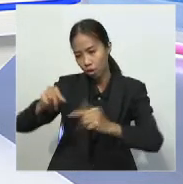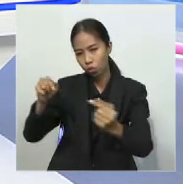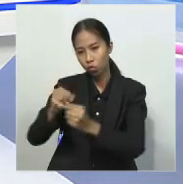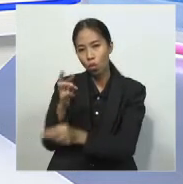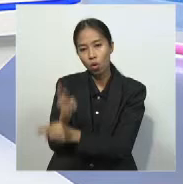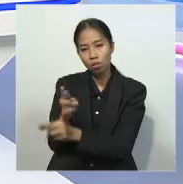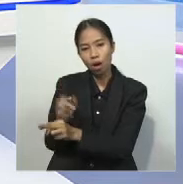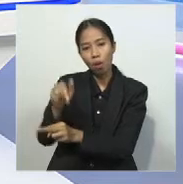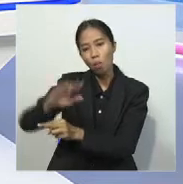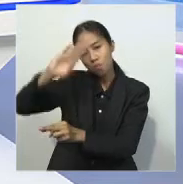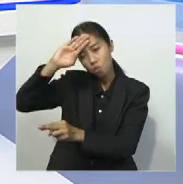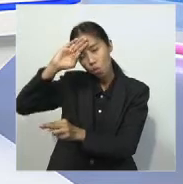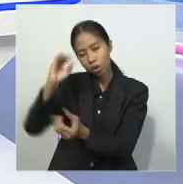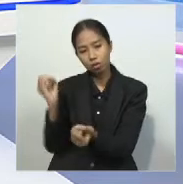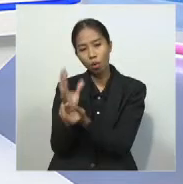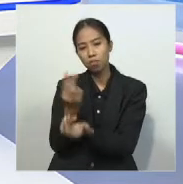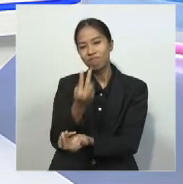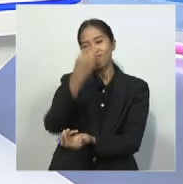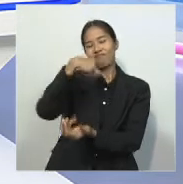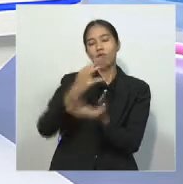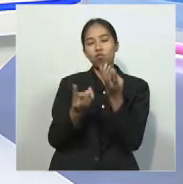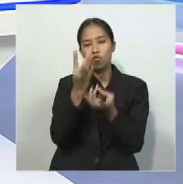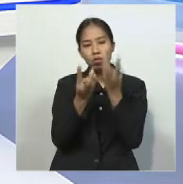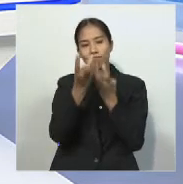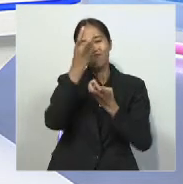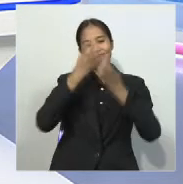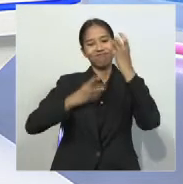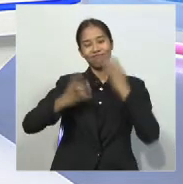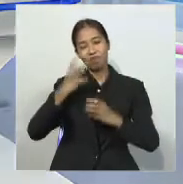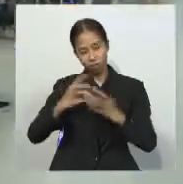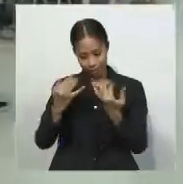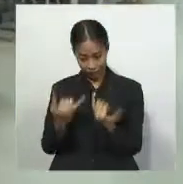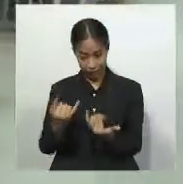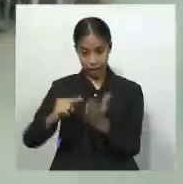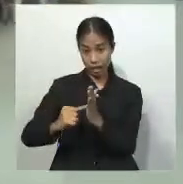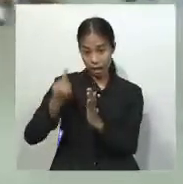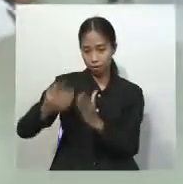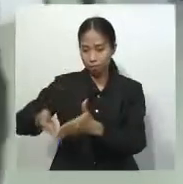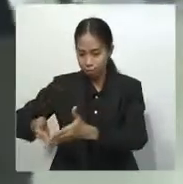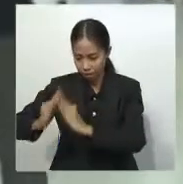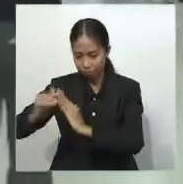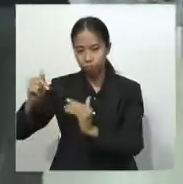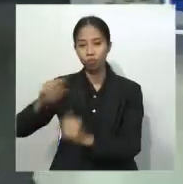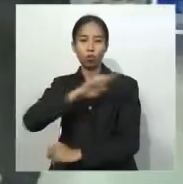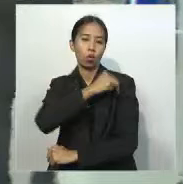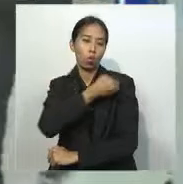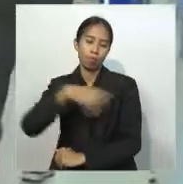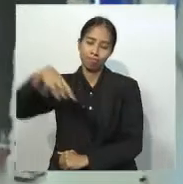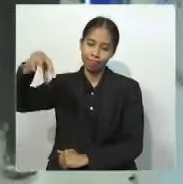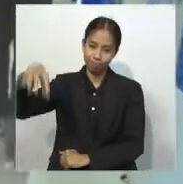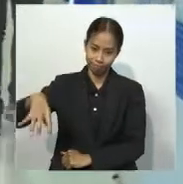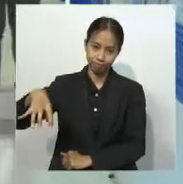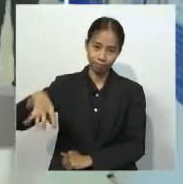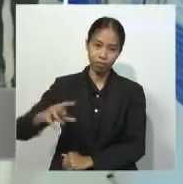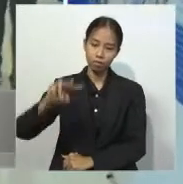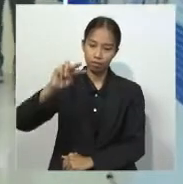ผลกระทบจากฝุ่นละอองโดยตรงค่ะโดยคลินิกมลพิษแห่งแรกของประเทศไทยที่โรงพยาบาลนพรัตน์ราชธานี